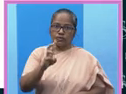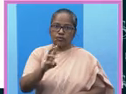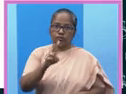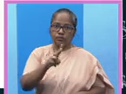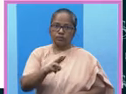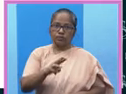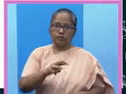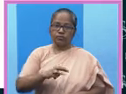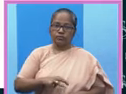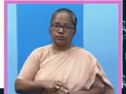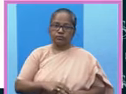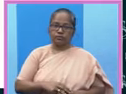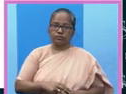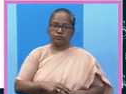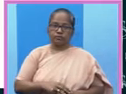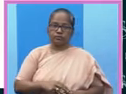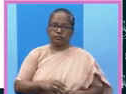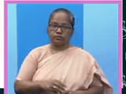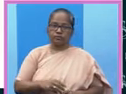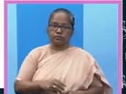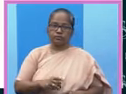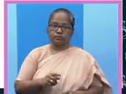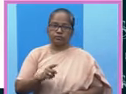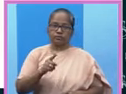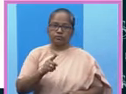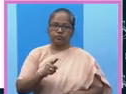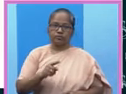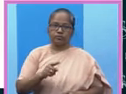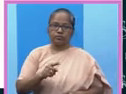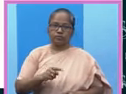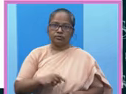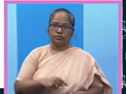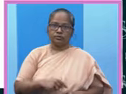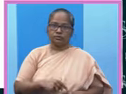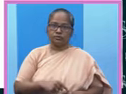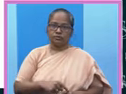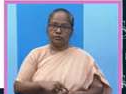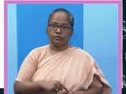அளவுள்ள வட்டக்கோண பகுதியாக பிரிச்சுருக்காங்க இல்லையா. அப்போ அதனுடைய மையக்கோணம் எவ்வளோ வரும்,